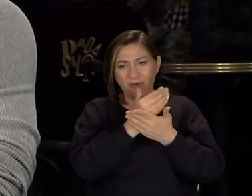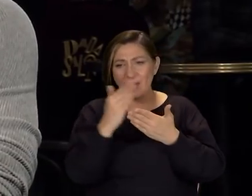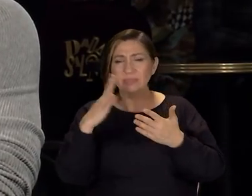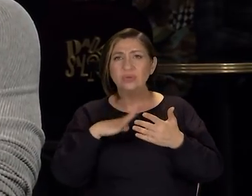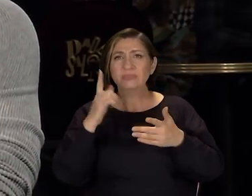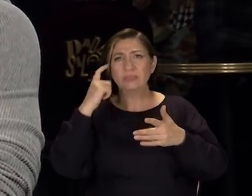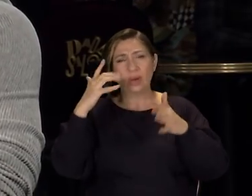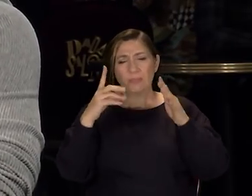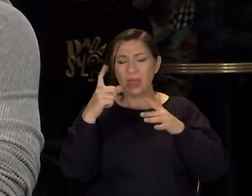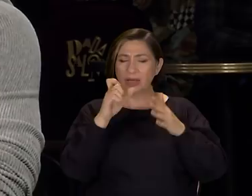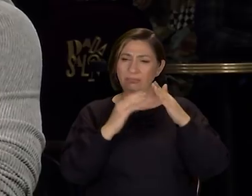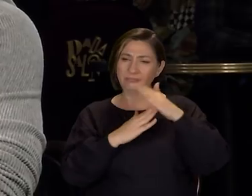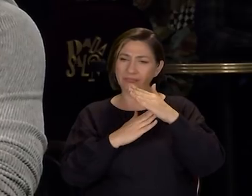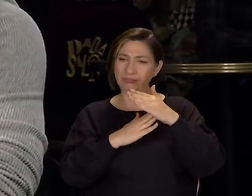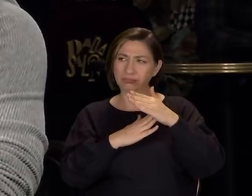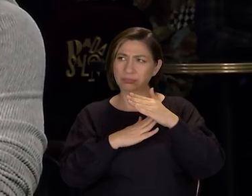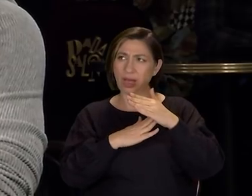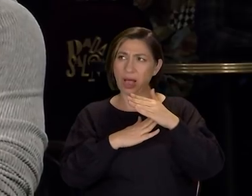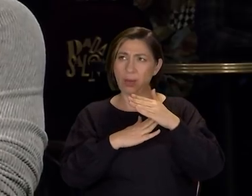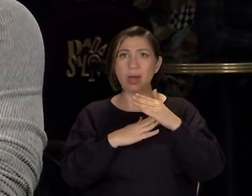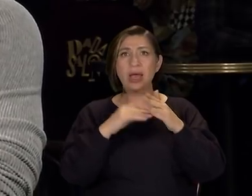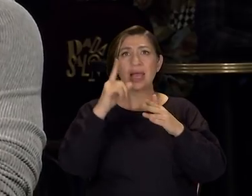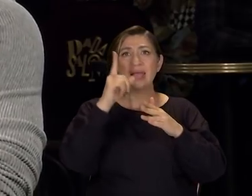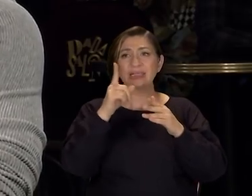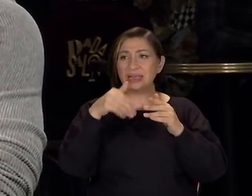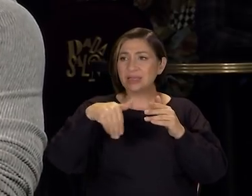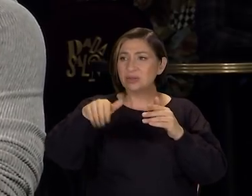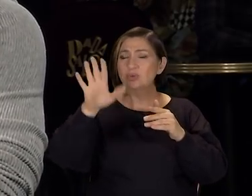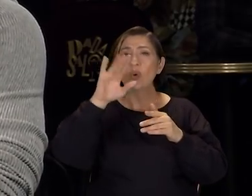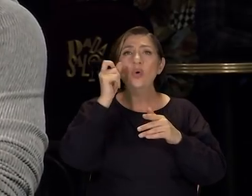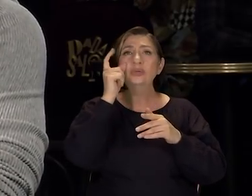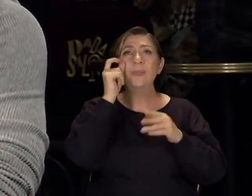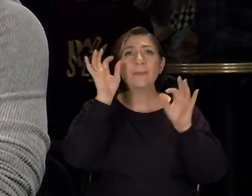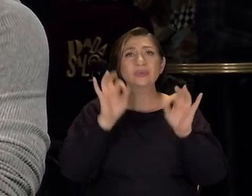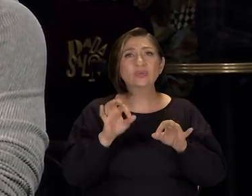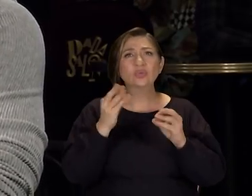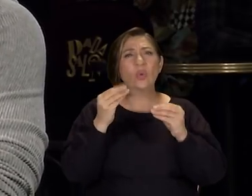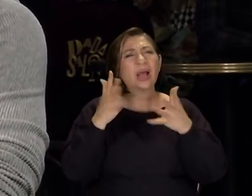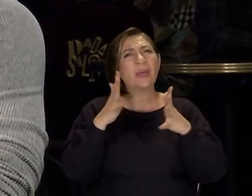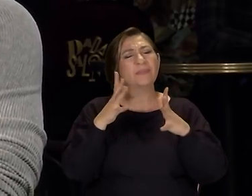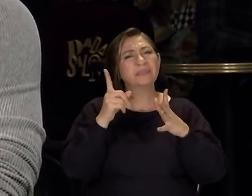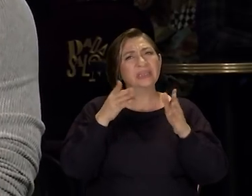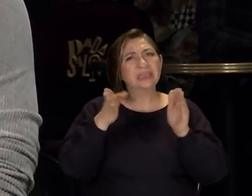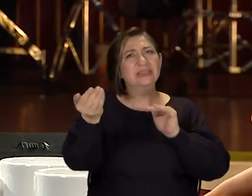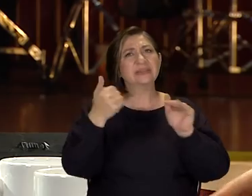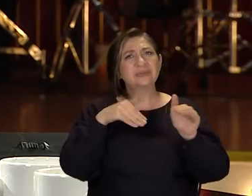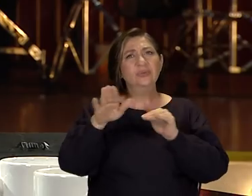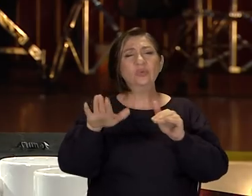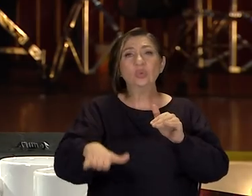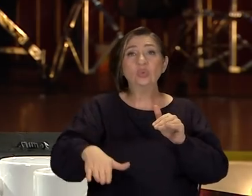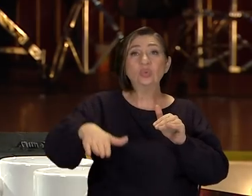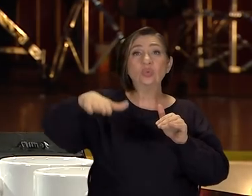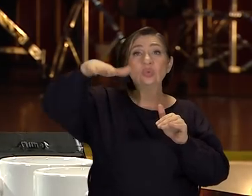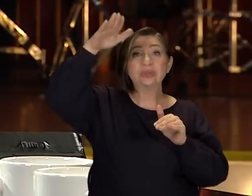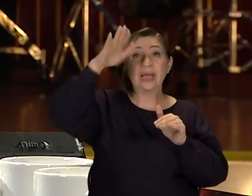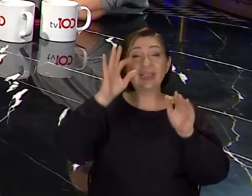da bir ay ara veriyorsun. Bir ay ara verince ilgi senden gidince bu sefer hmm, özlemeye başlıyorsun. Çok hmm, garip bir çıkmaz aslında bu. Hmm. Küçüklükten beri